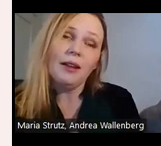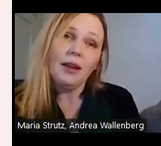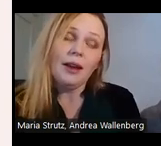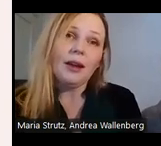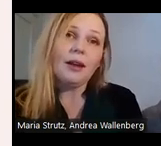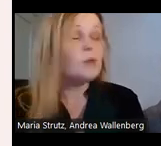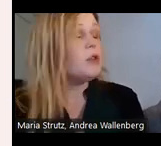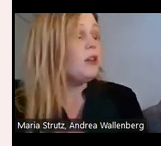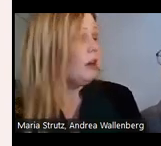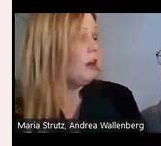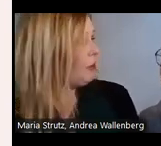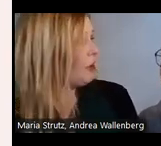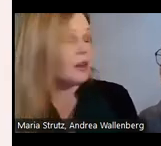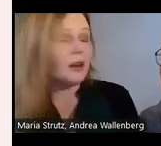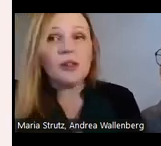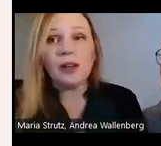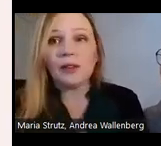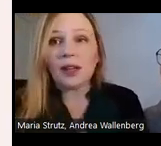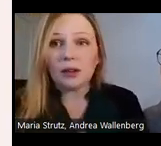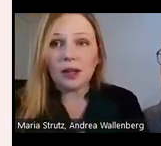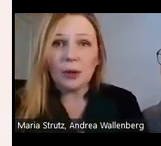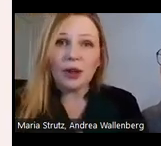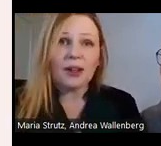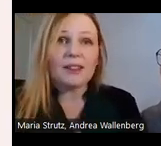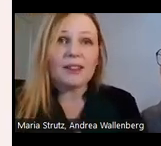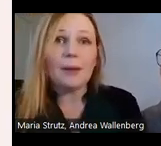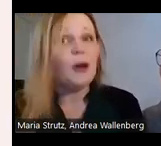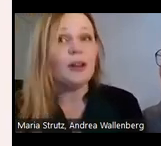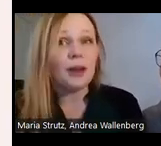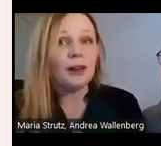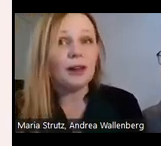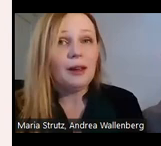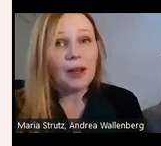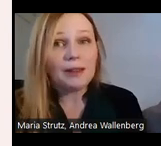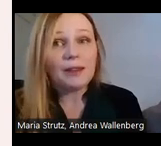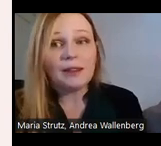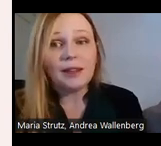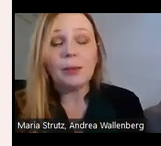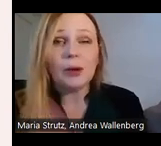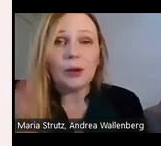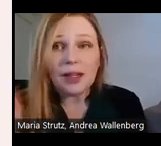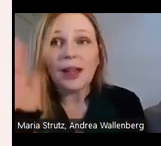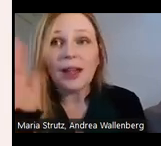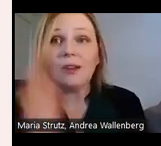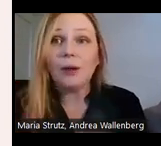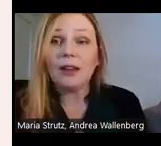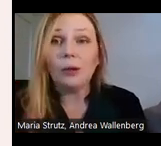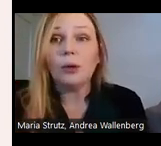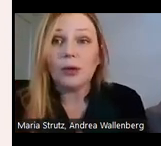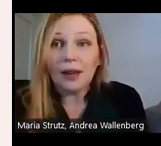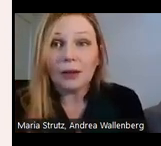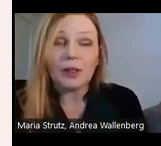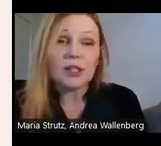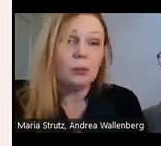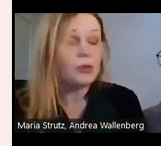hända. Sociala fraser är också väldigt viktigt, och det börjar faktiskt det lilla barnet med väldigt tidigt, med att kunna säga hej och hej då